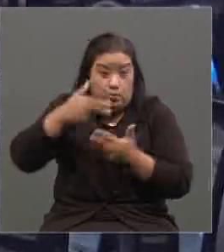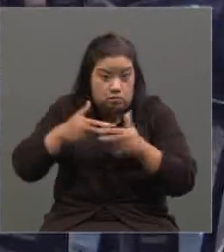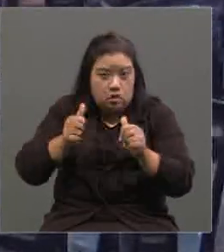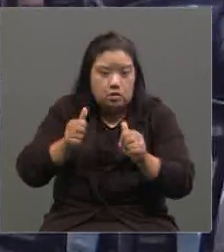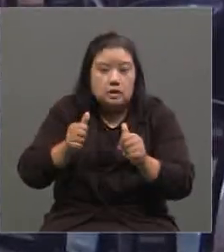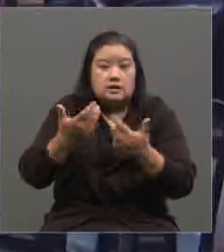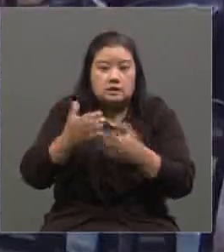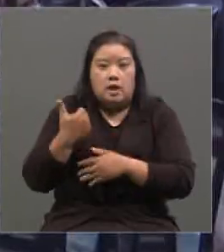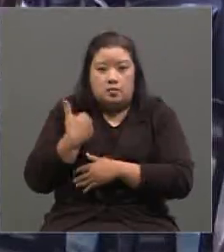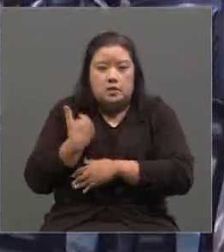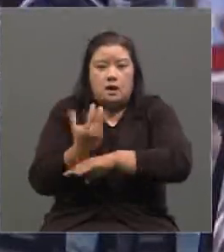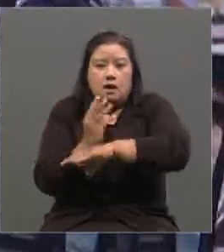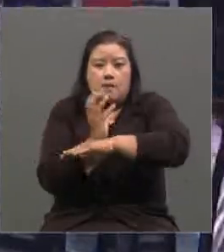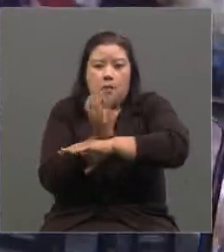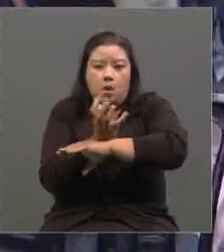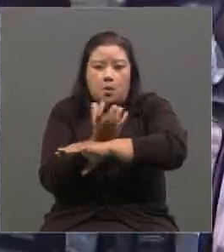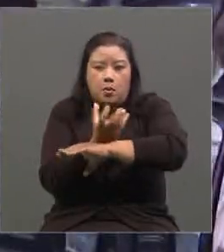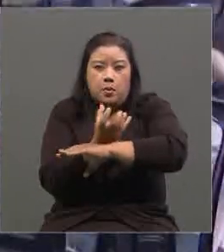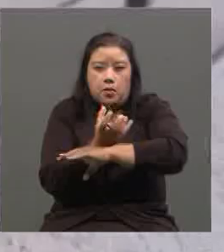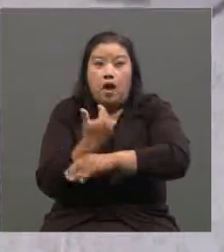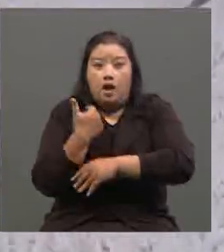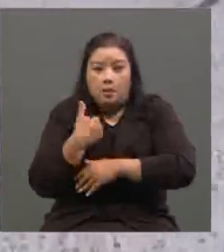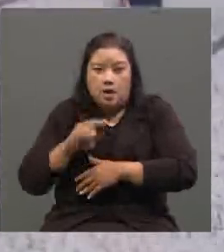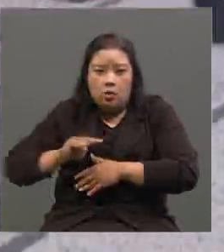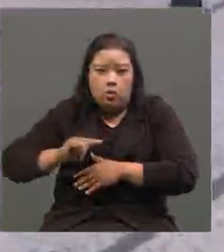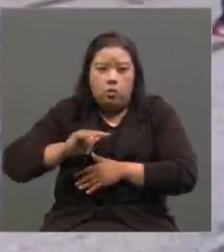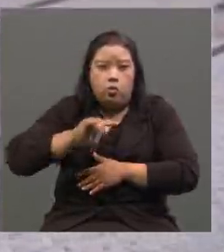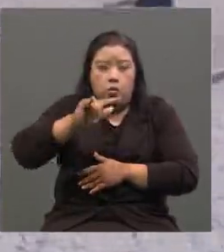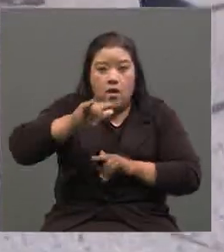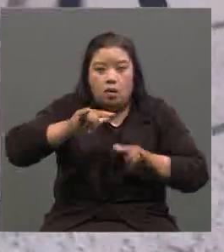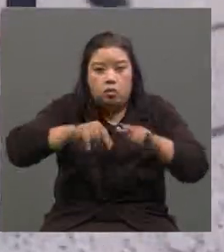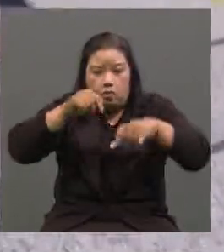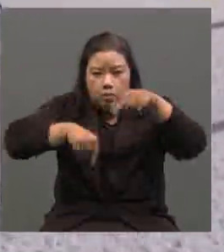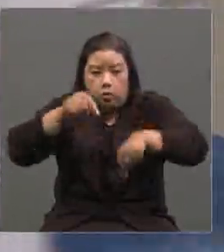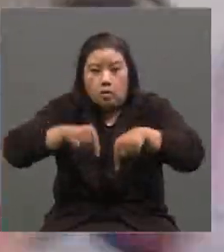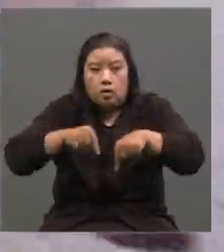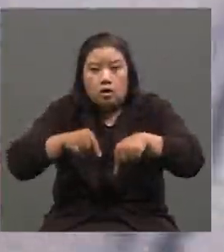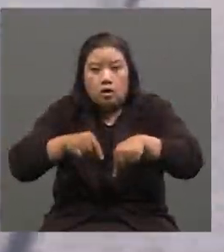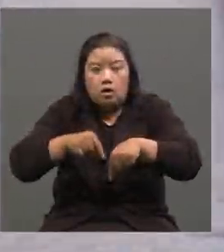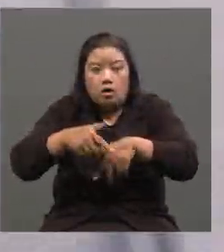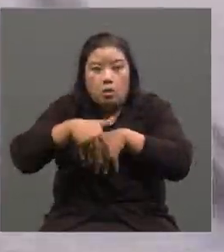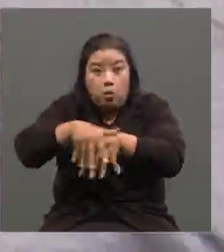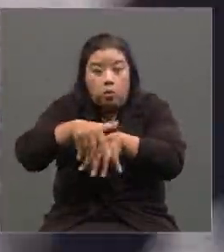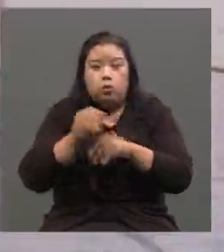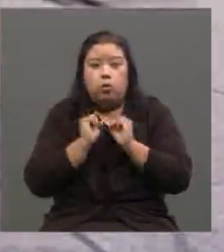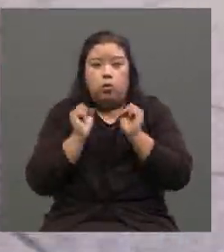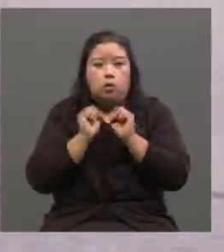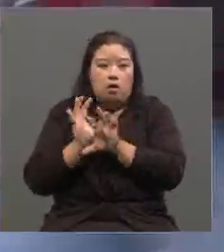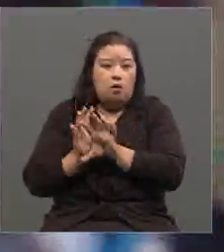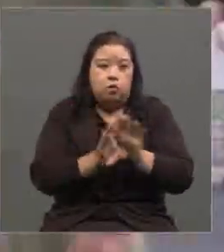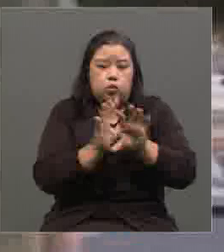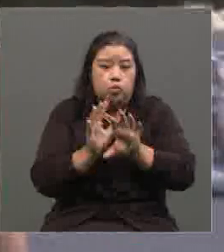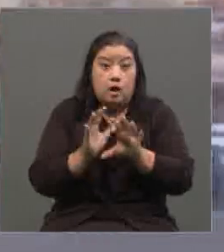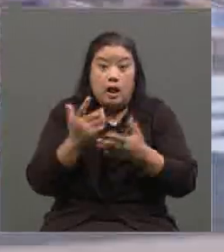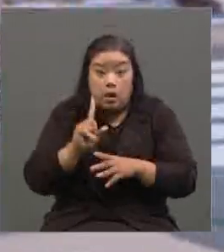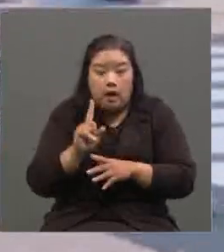มีไซเรนนะครับเตือนภัยการโจมตีทางอากาศดังขึ้นนะครับก็ทำให้บรรดาผู้ชุมนุมเนี่ยต้องรีบอพยพออกจากพื้นที่นั้นทันทีแล้วก็